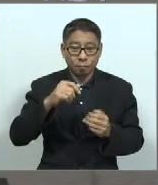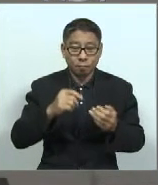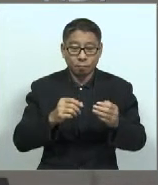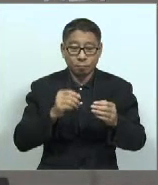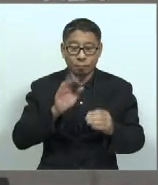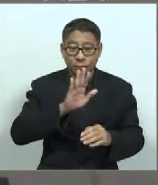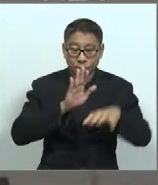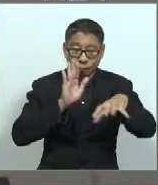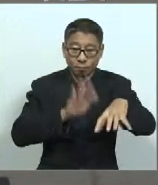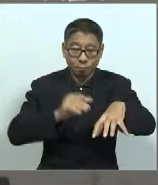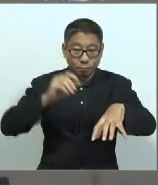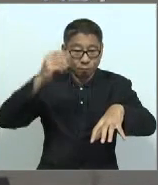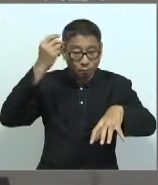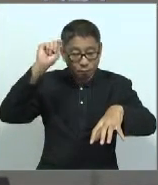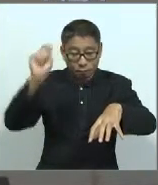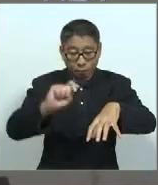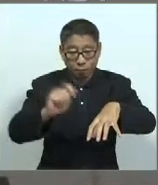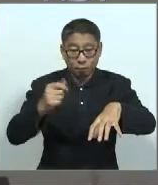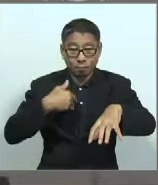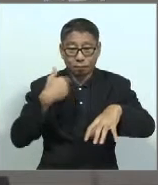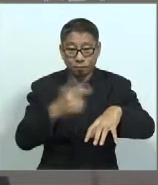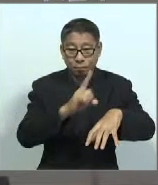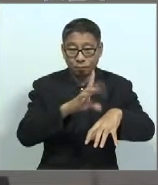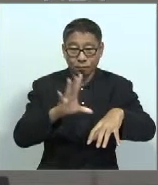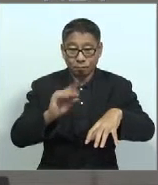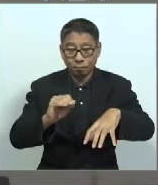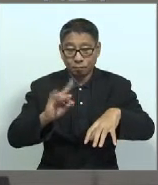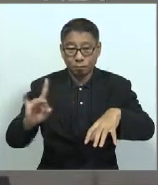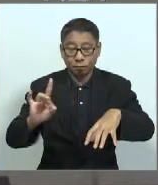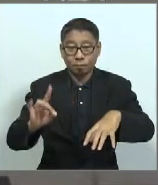บนท้องสนามหลวงรัตนโกสินทร์ศก